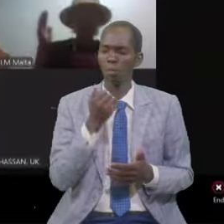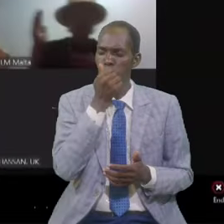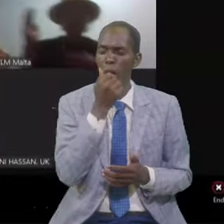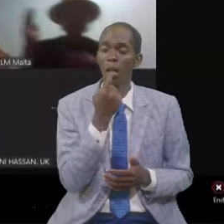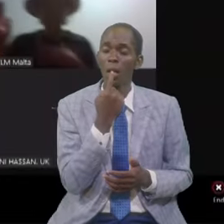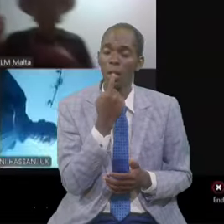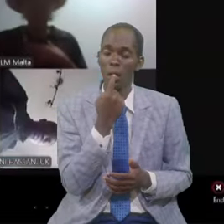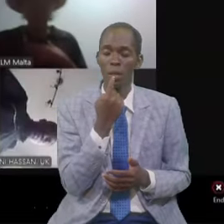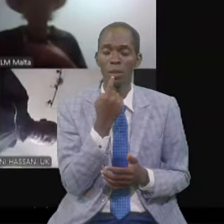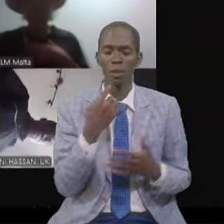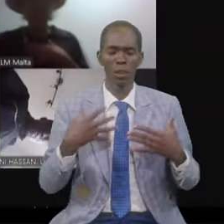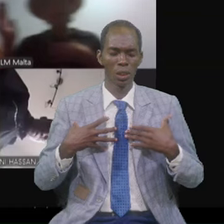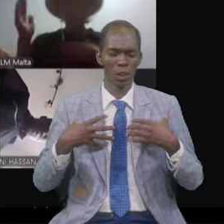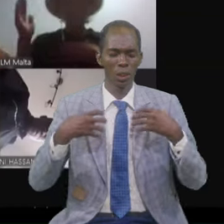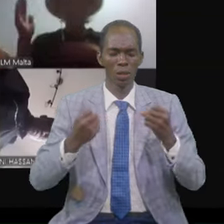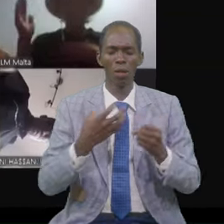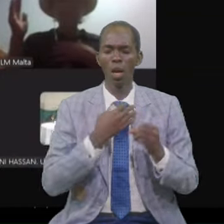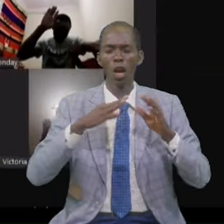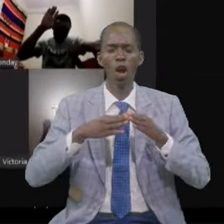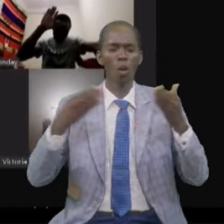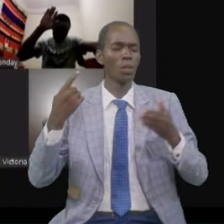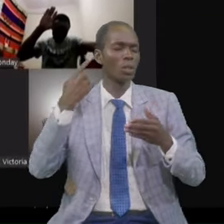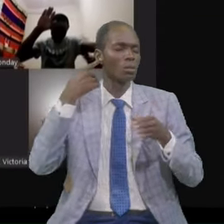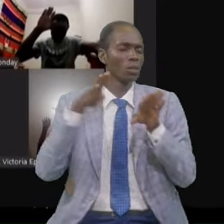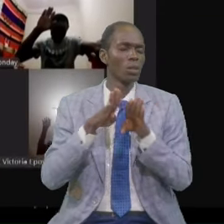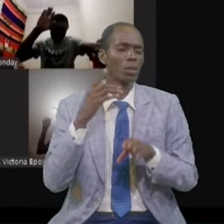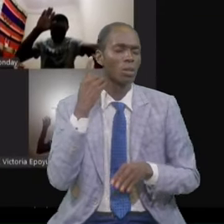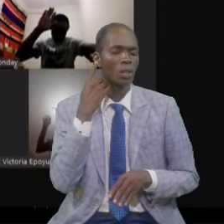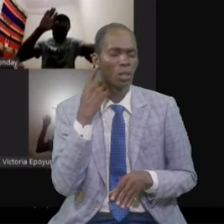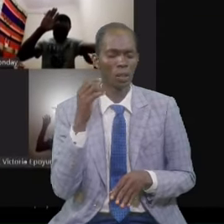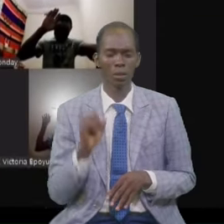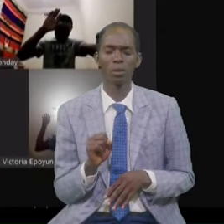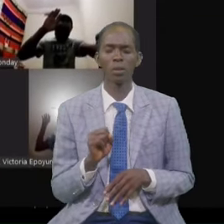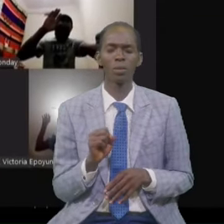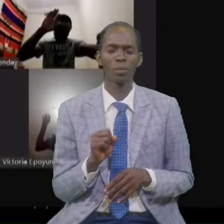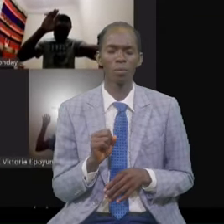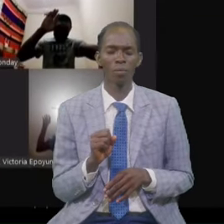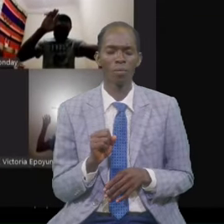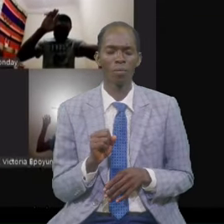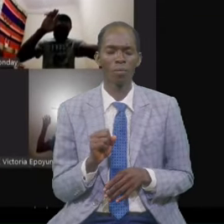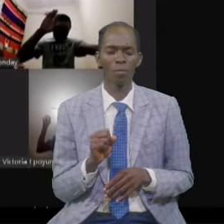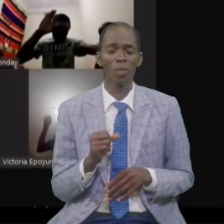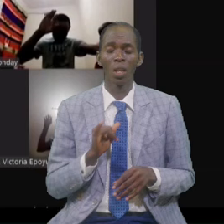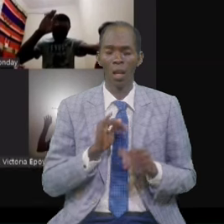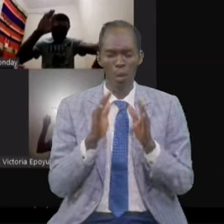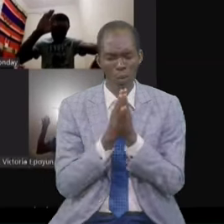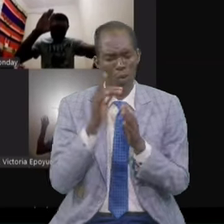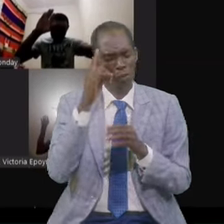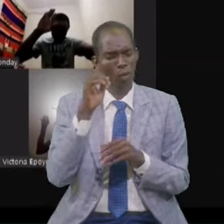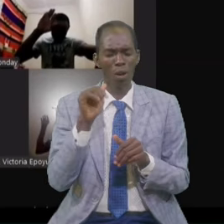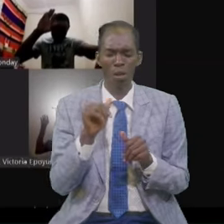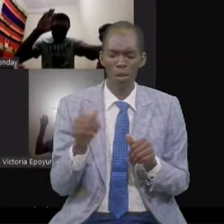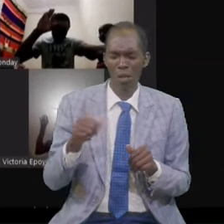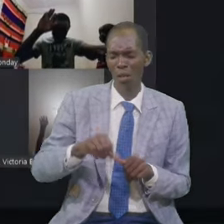Heal and open their deaf ears, వారి చెవిడి చెవులను స్వస్థపరిచి తెరవండి. Pray for those who have any other challenge, అలాగే